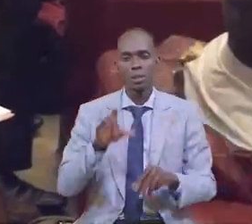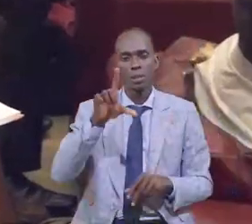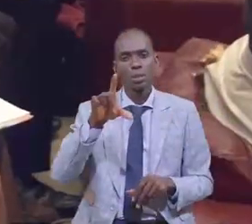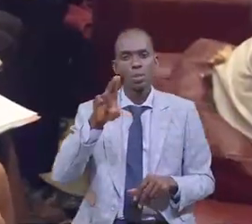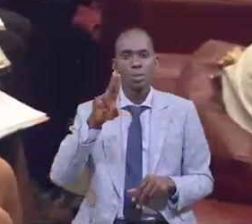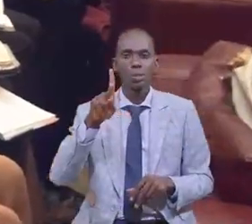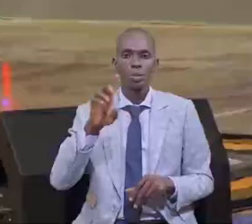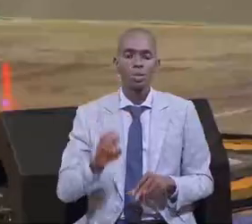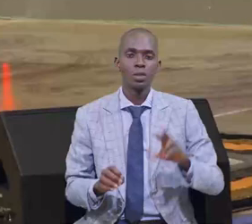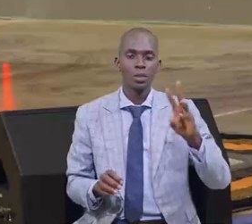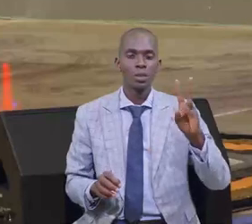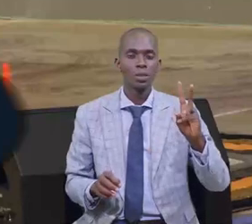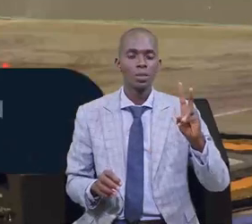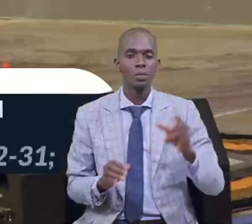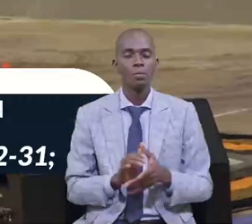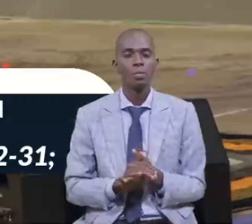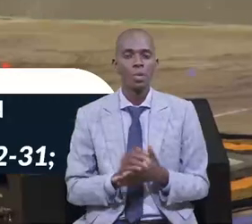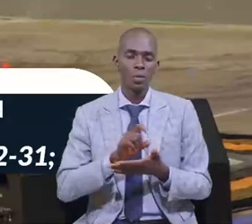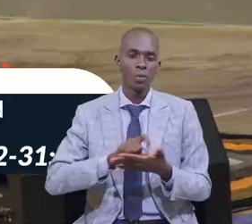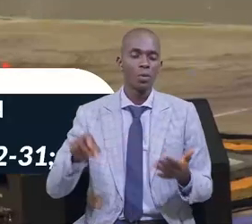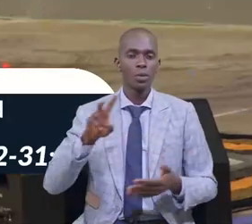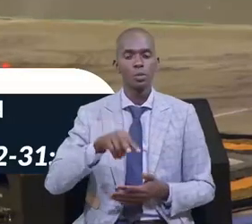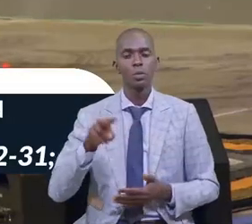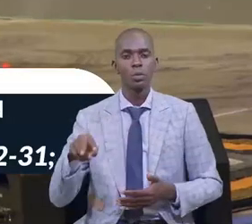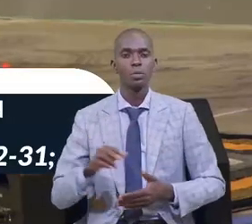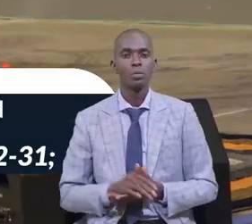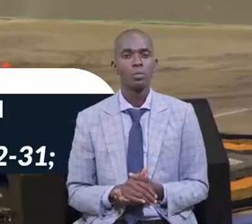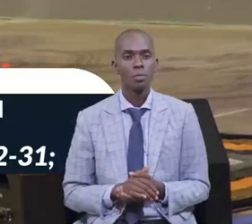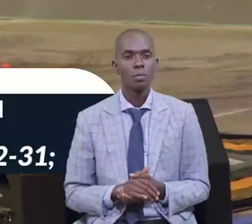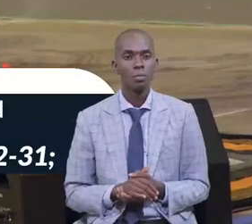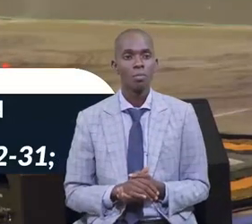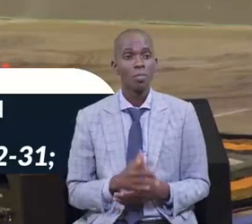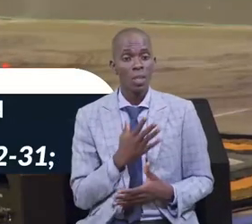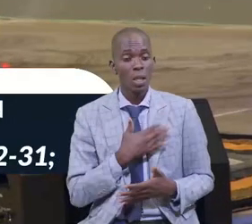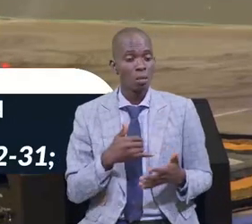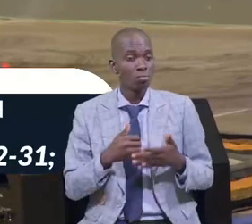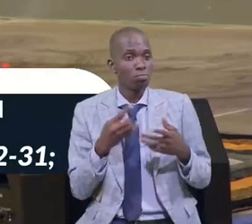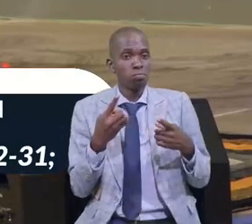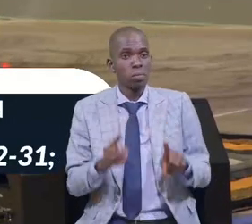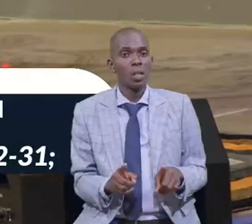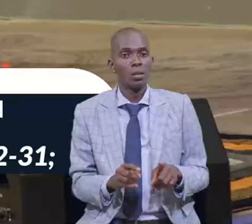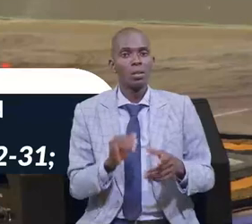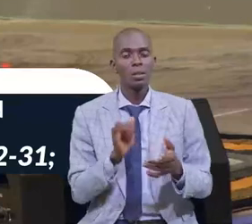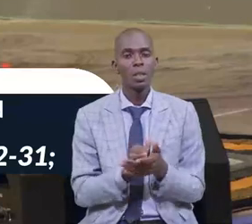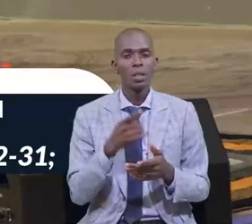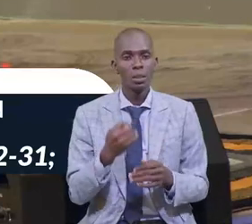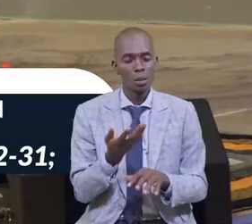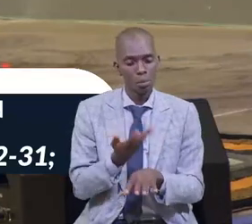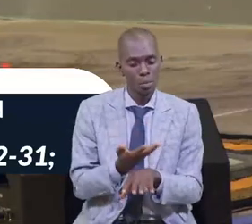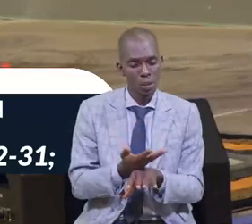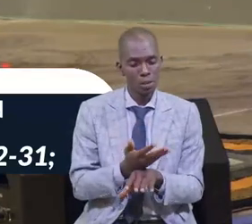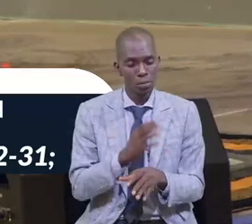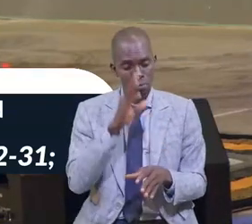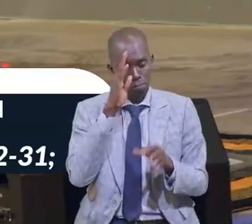retournons à Luc 16, verset 22. Luc 16,